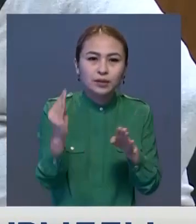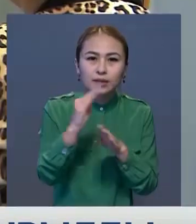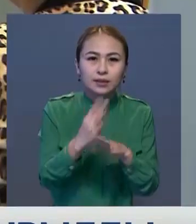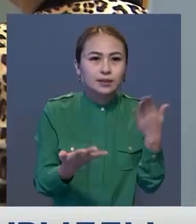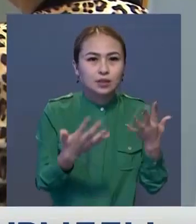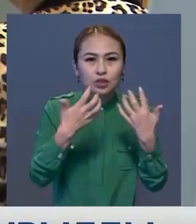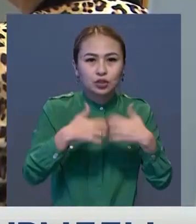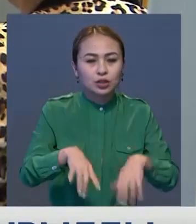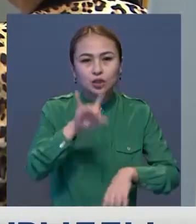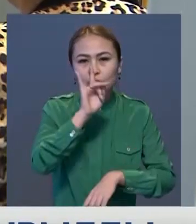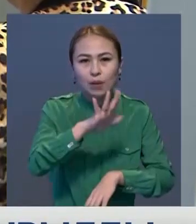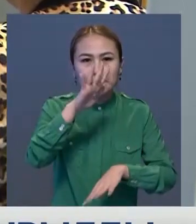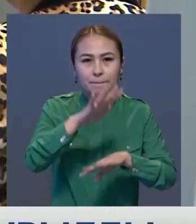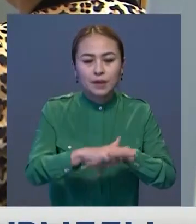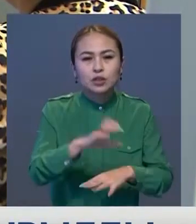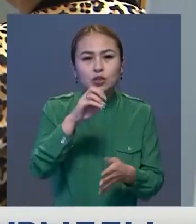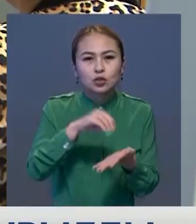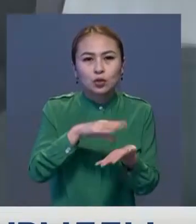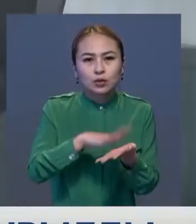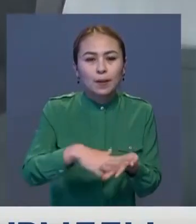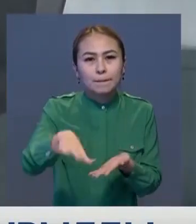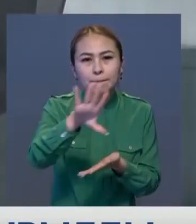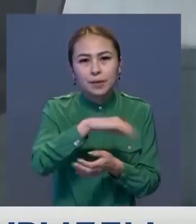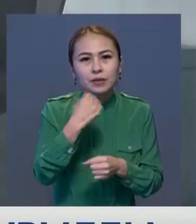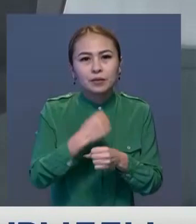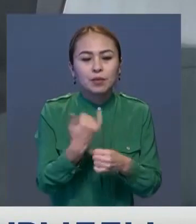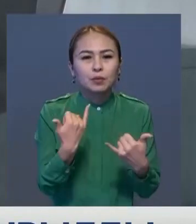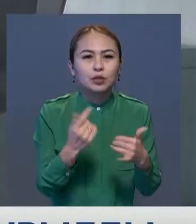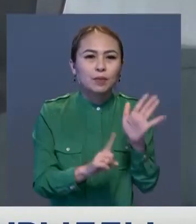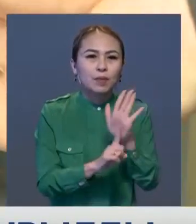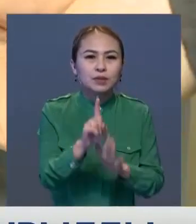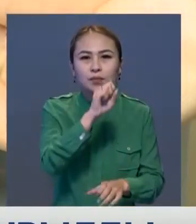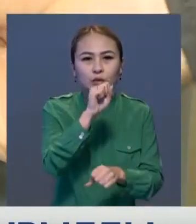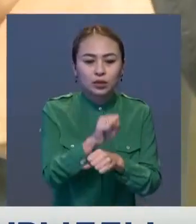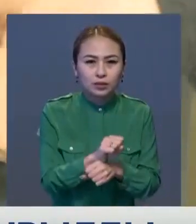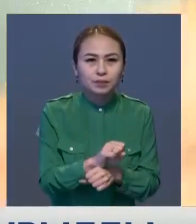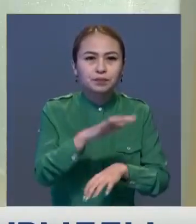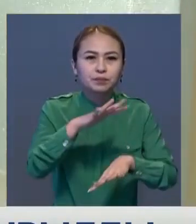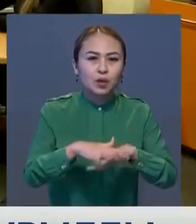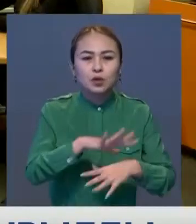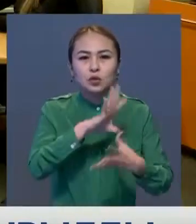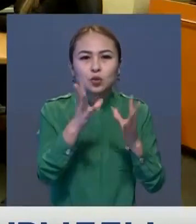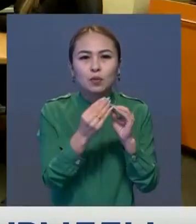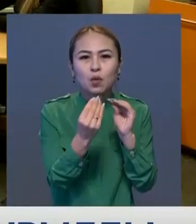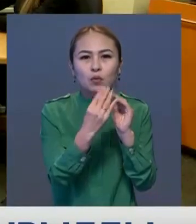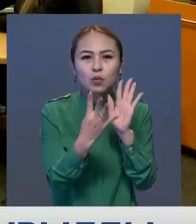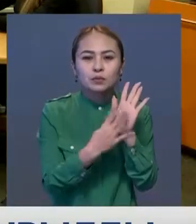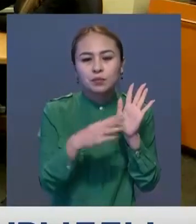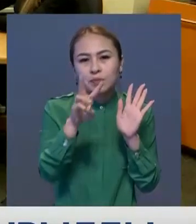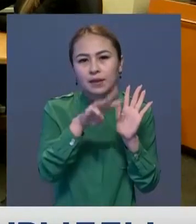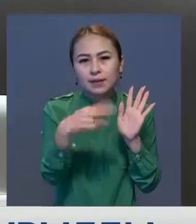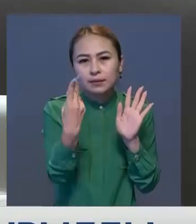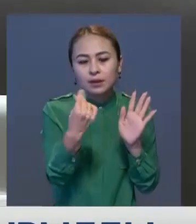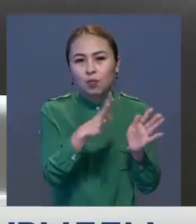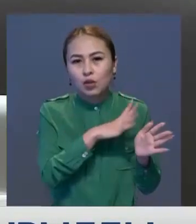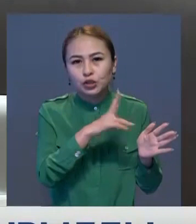қоспағанда клиенттердің банктік шоттары бойынша барлық операциялар бүгіннен бастап тоқтатылды. Банкте жалпы сомасы шамамен 19 миллиард